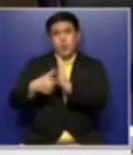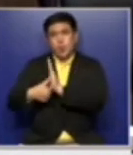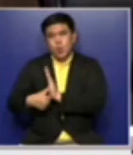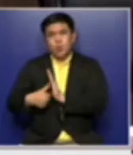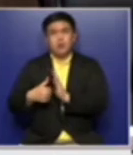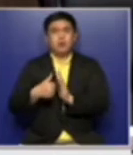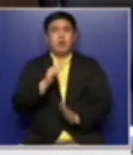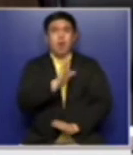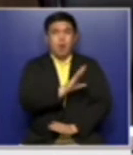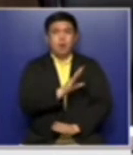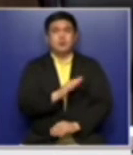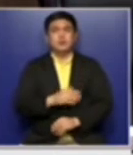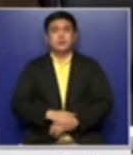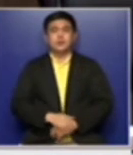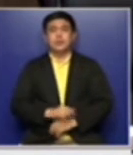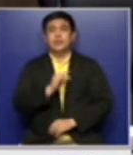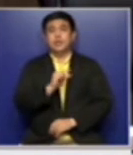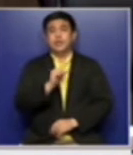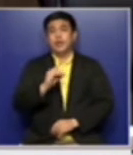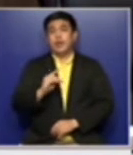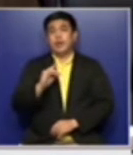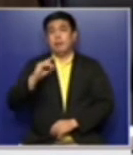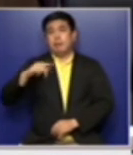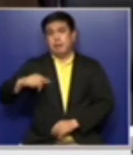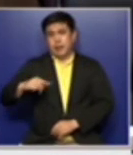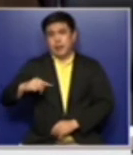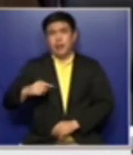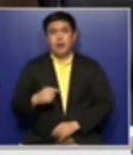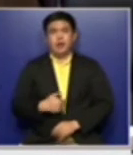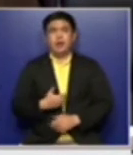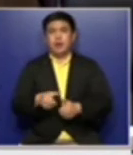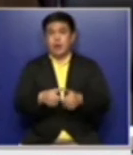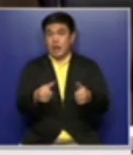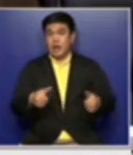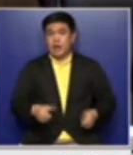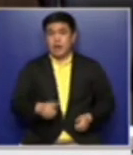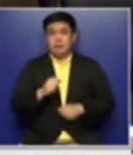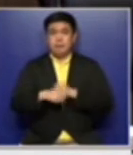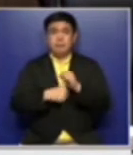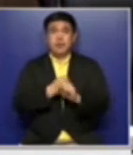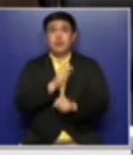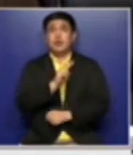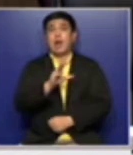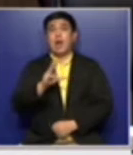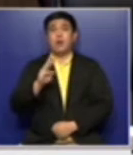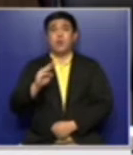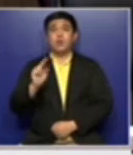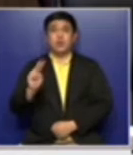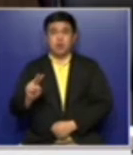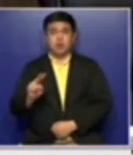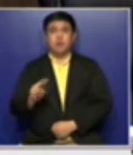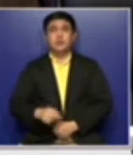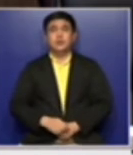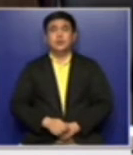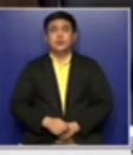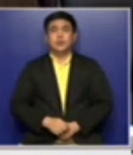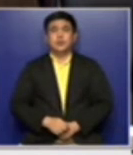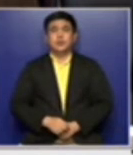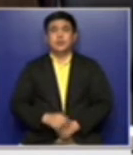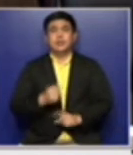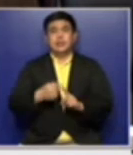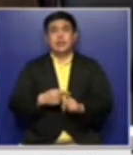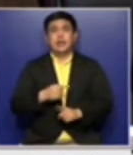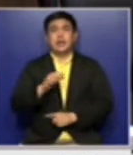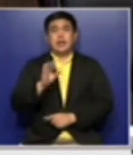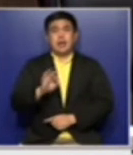ต่อGDP ที่รายงานณสิ้นปี2562เดือนกัน